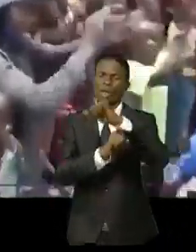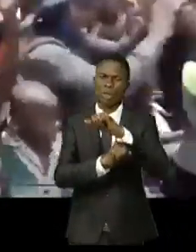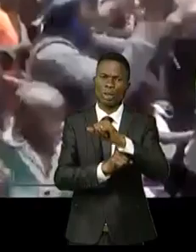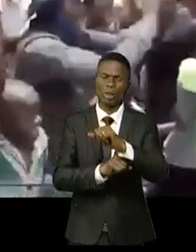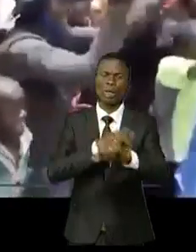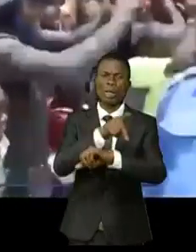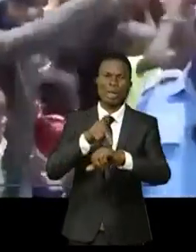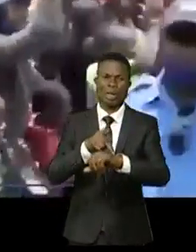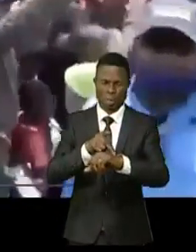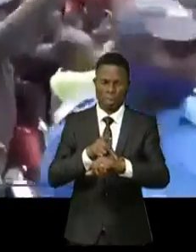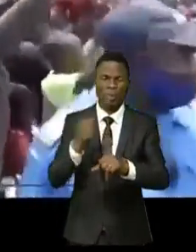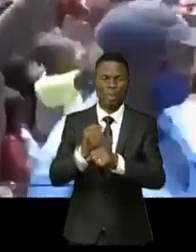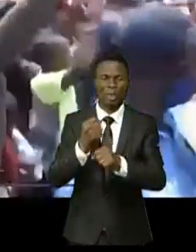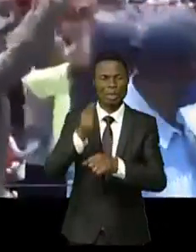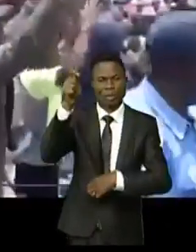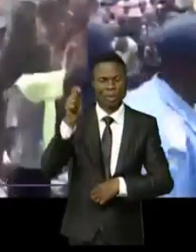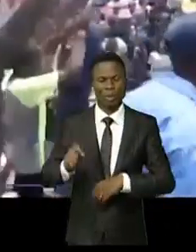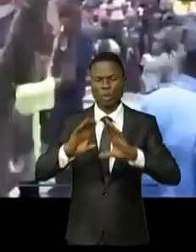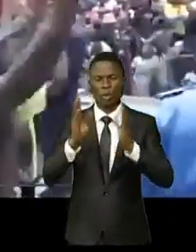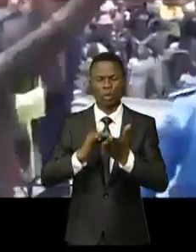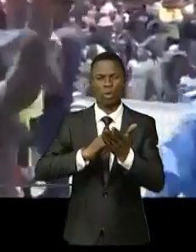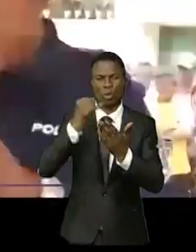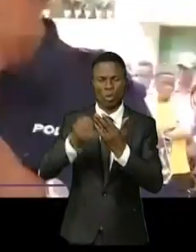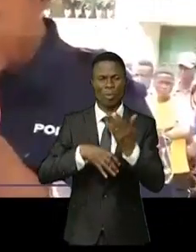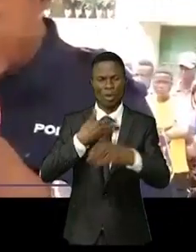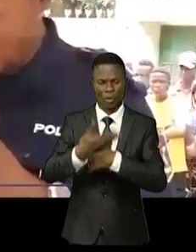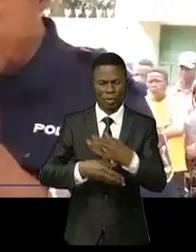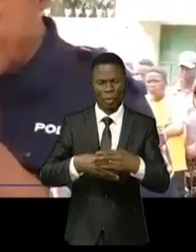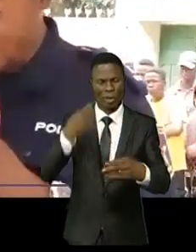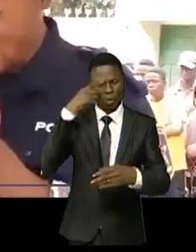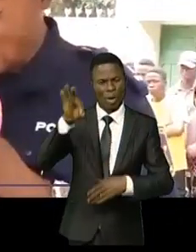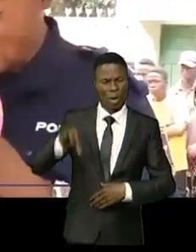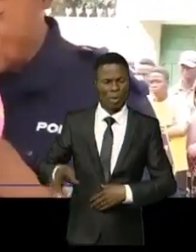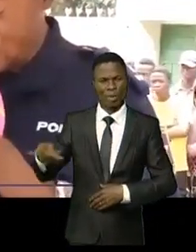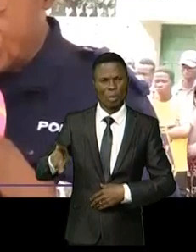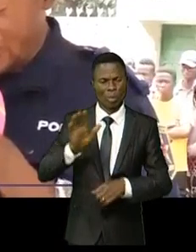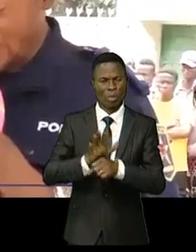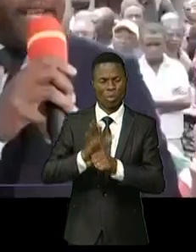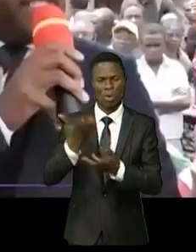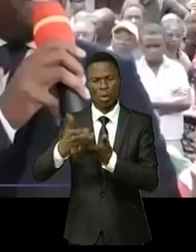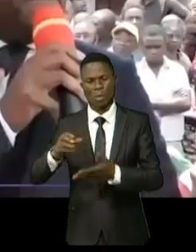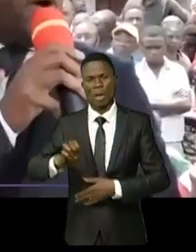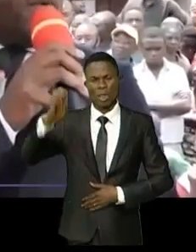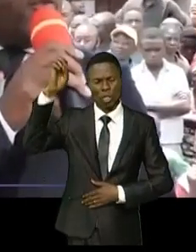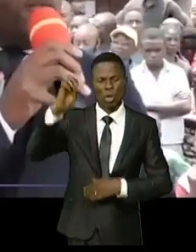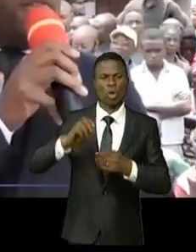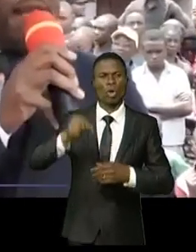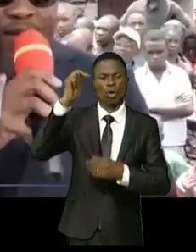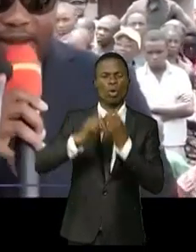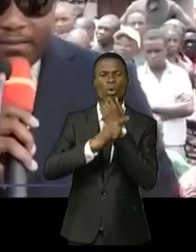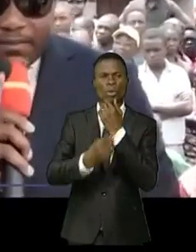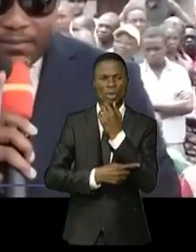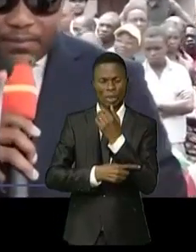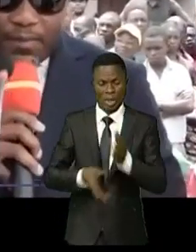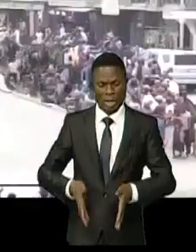cette période de l'état de siège avec tous les projets réalisés pour son bien dans différentes parties du Nord Kivu. Ces ouvrages